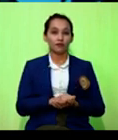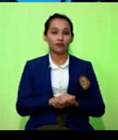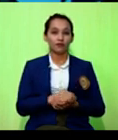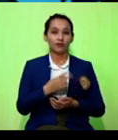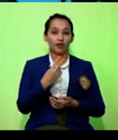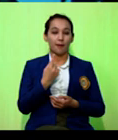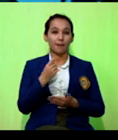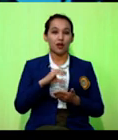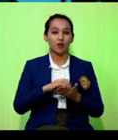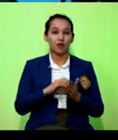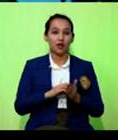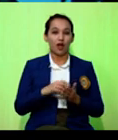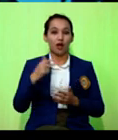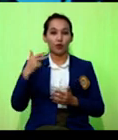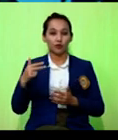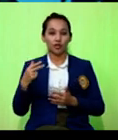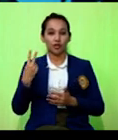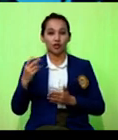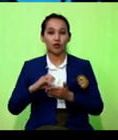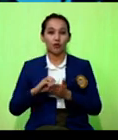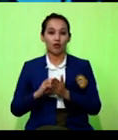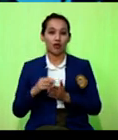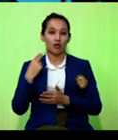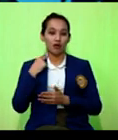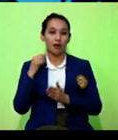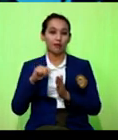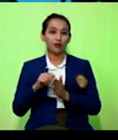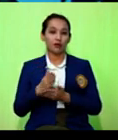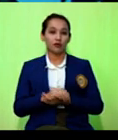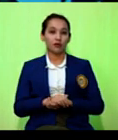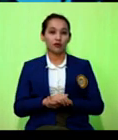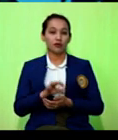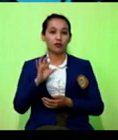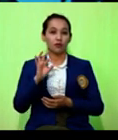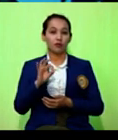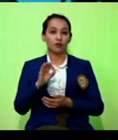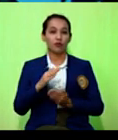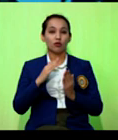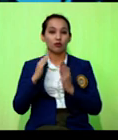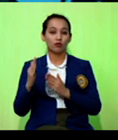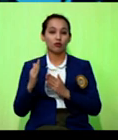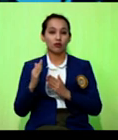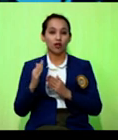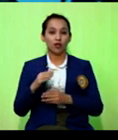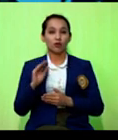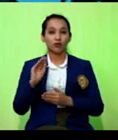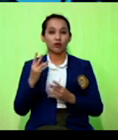xonali son, 30 2 xonali son. 0 ni tashqari tomonga chiqarib yozdim. E'tibor bering.